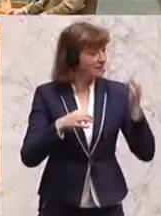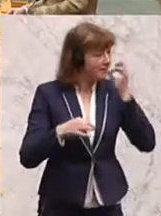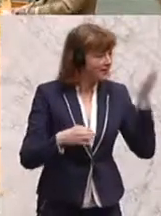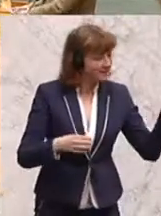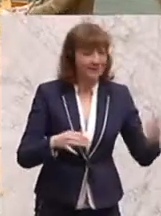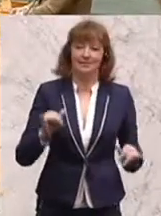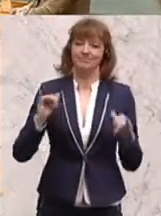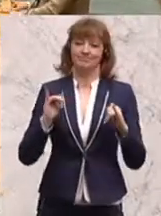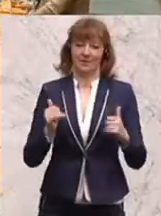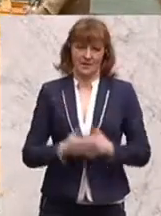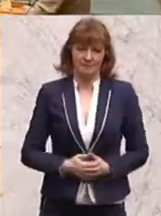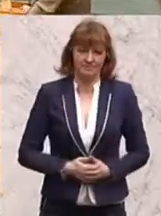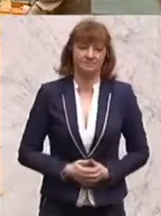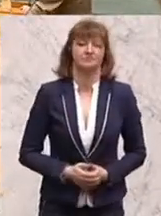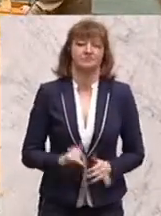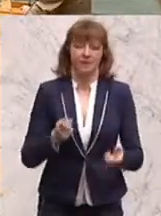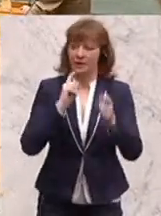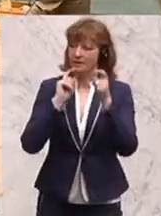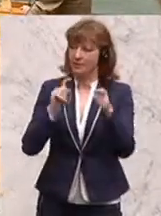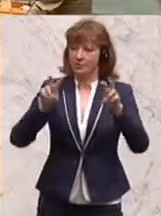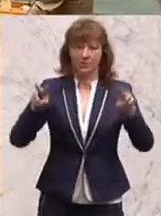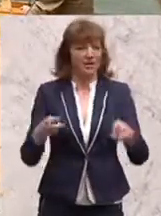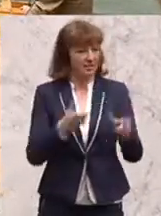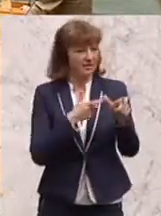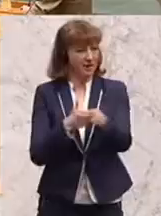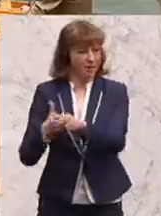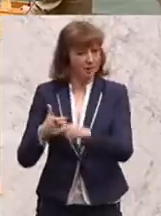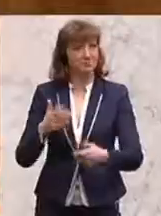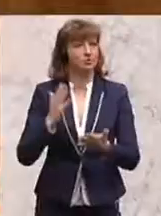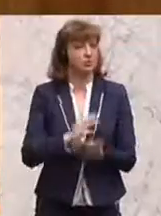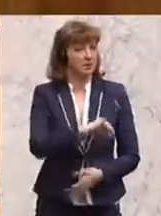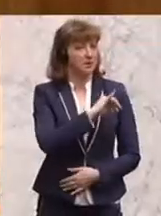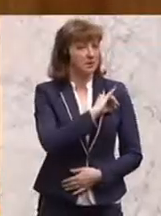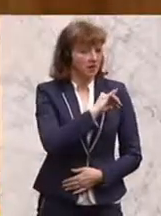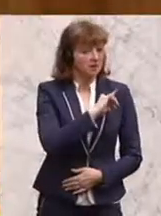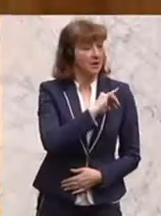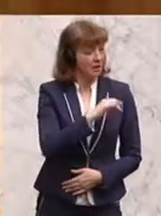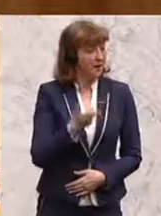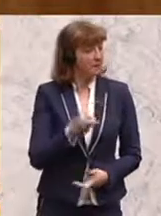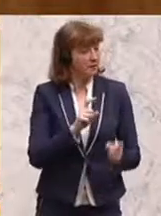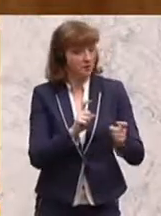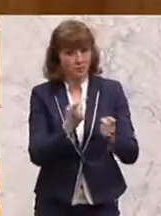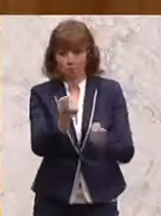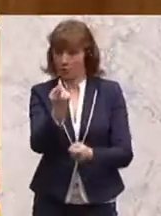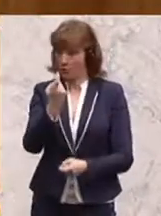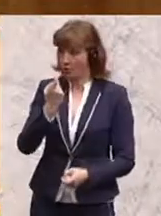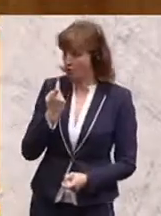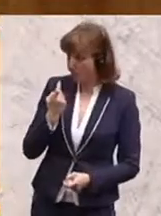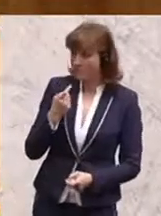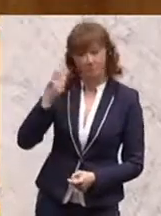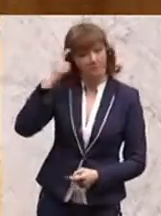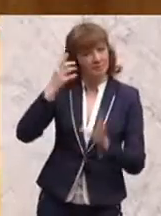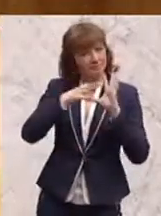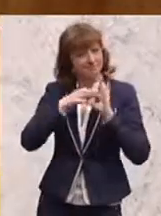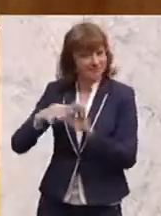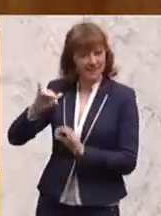Walter Rosenkranz, FPÖ, ist nun am Wort. Es ist schon interessant, wann diese Debatte zu uns kommt. Es geht in erster Linie um den